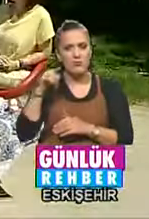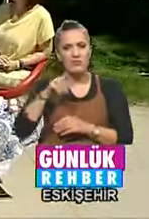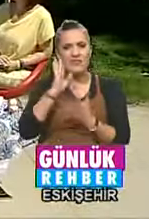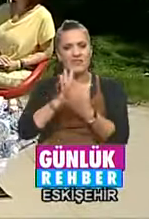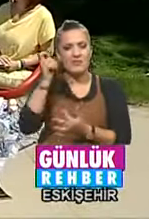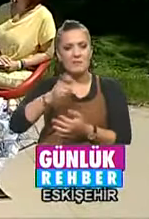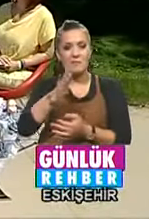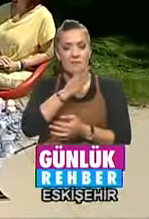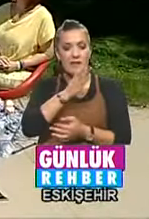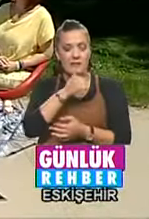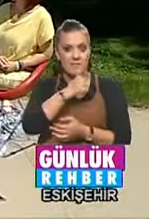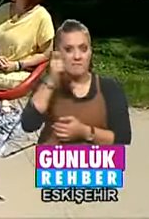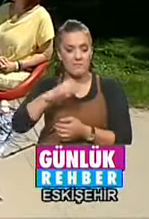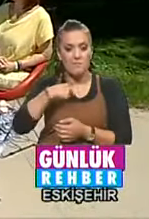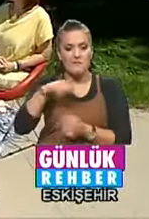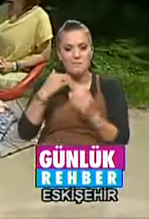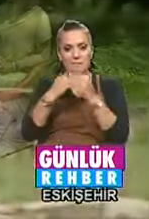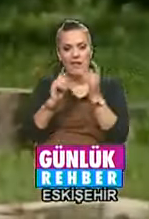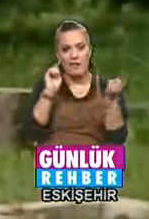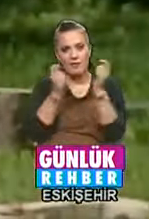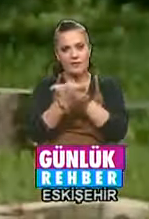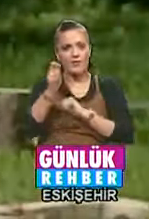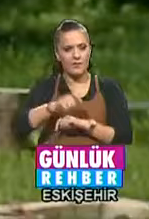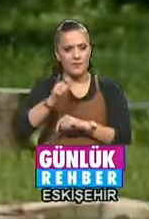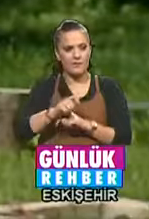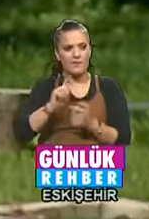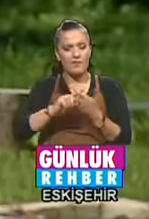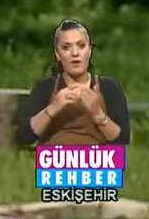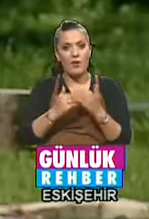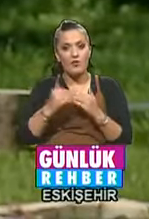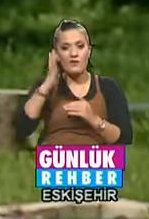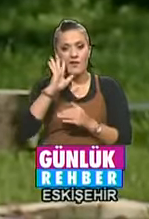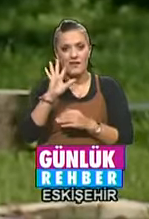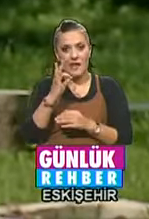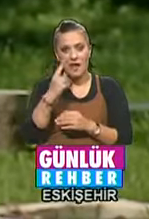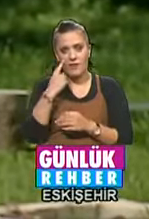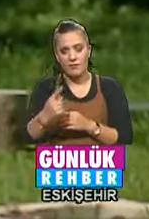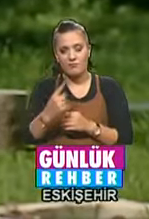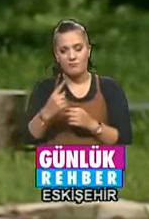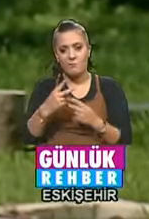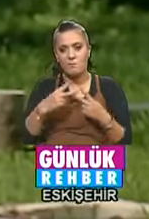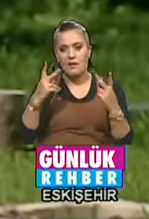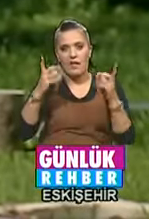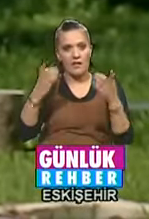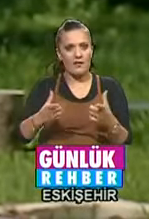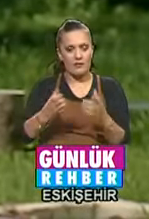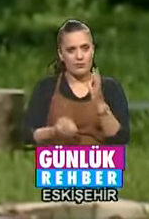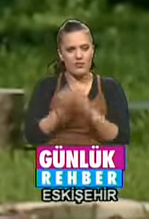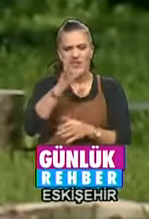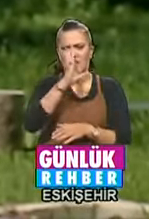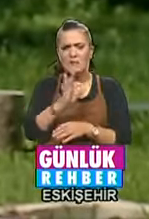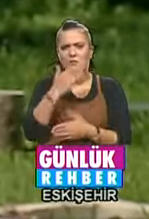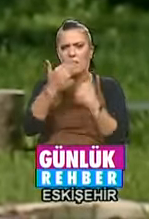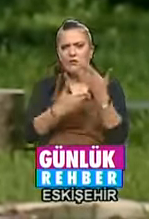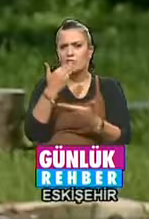zatlar, bilgelerimiz bizi milletler haline getirdiler. Ve yüksek değerlere dayalı medeniyet kurdular. Kimlerden